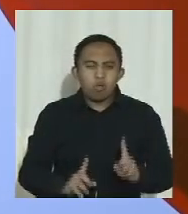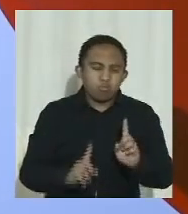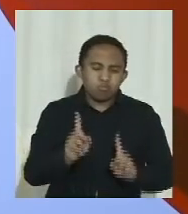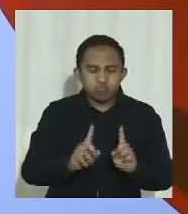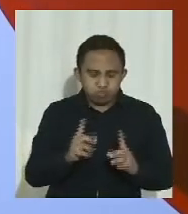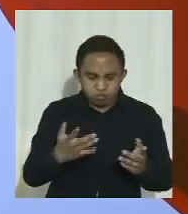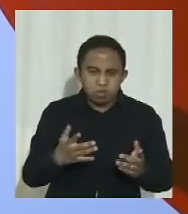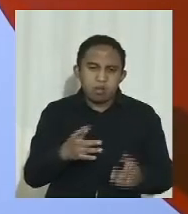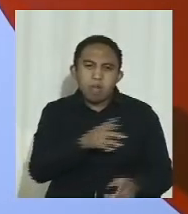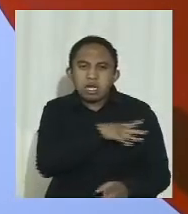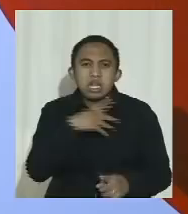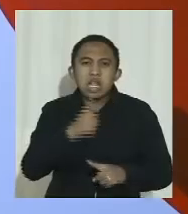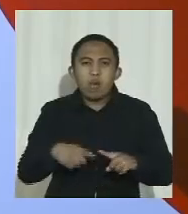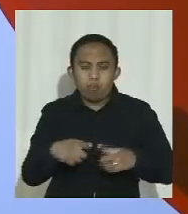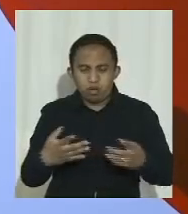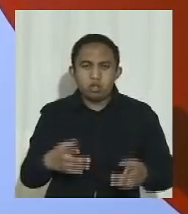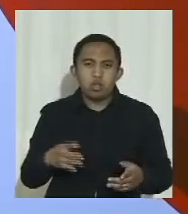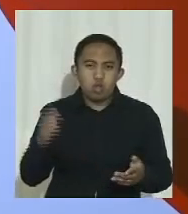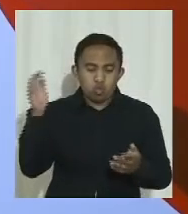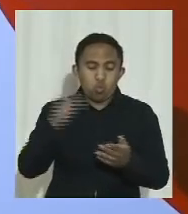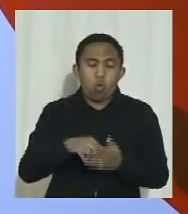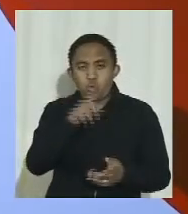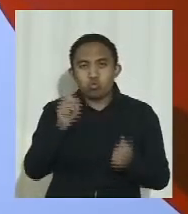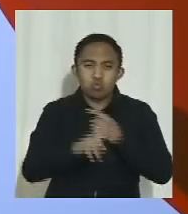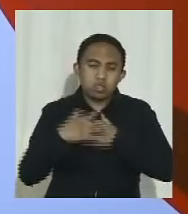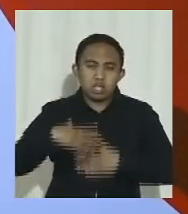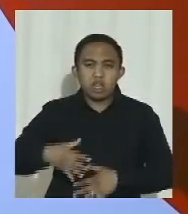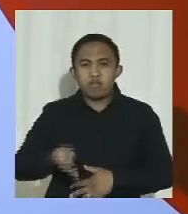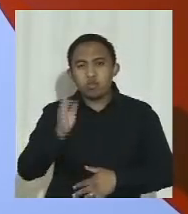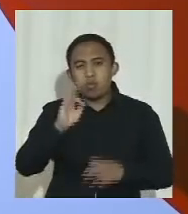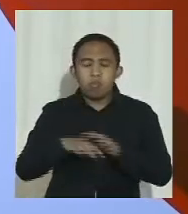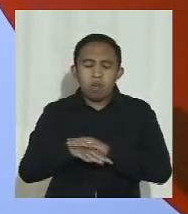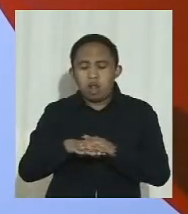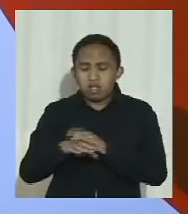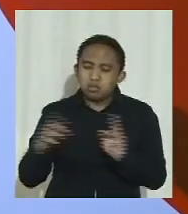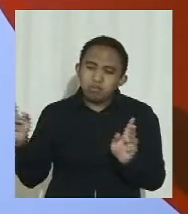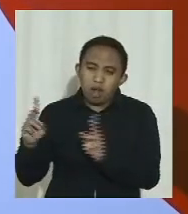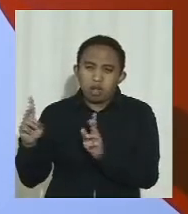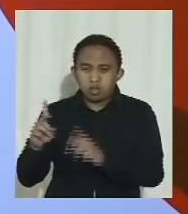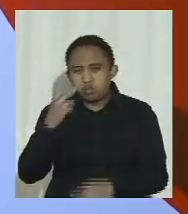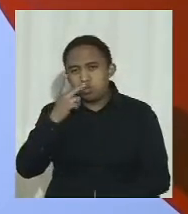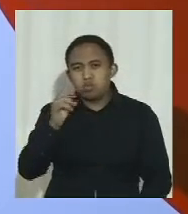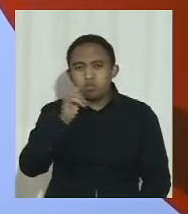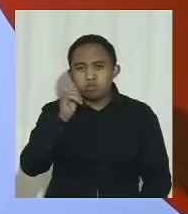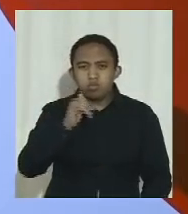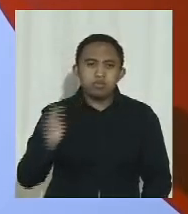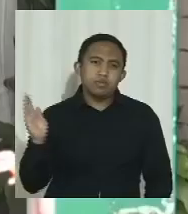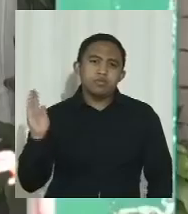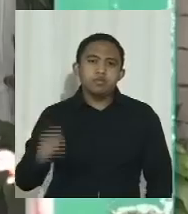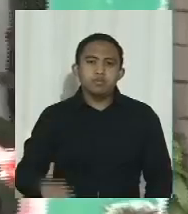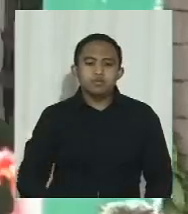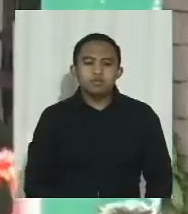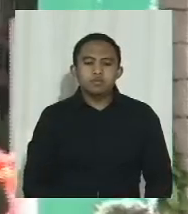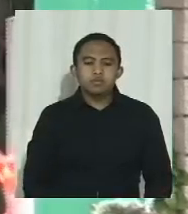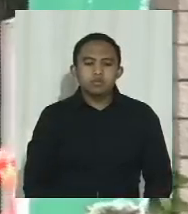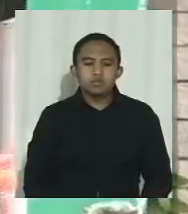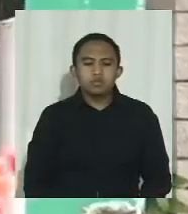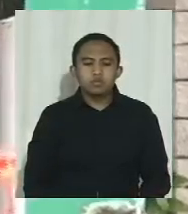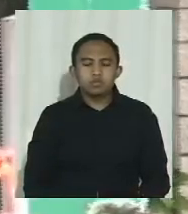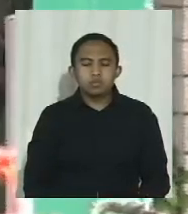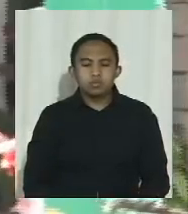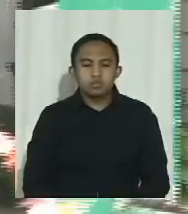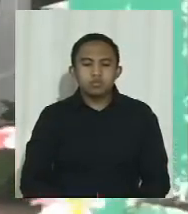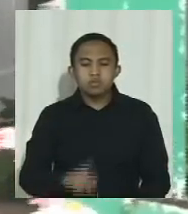Madagasikara. Tonga nitsena azy ireo ny solotena ny federasiona malagasy ny baolina kitra. Kantoura ny Varson. Ankoatra ny